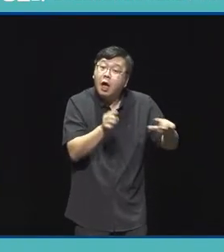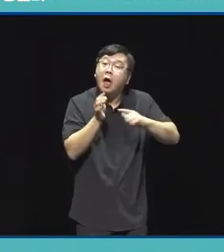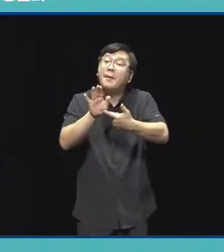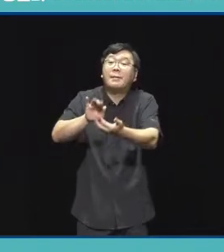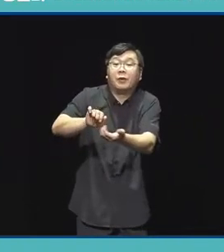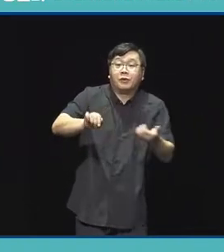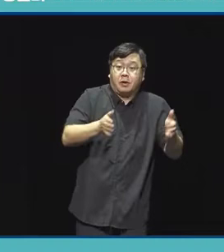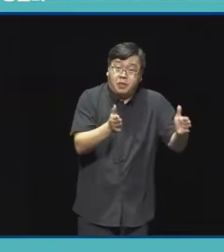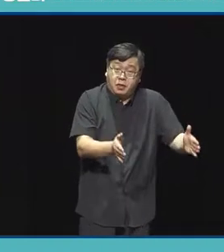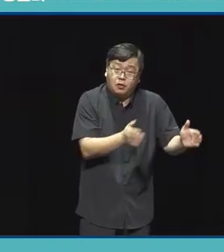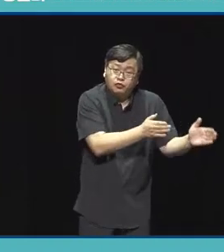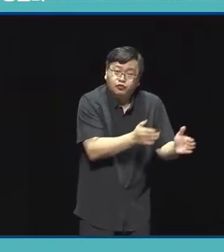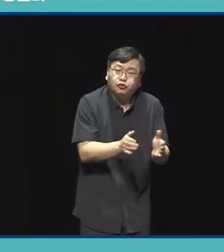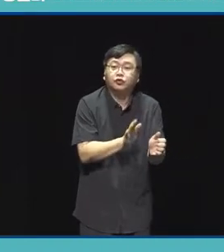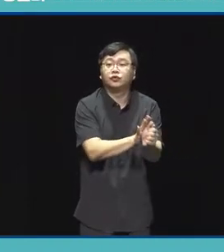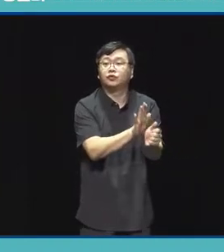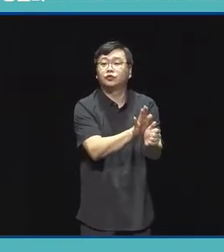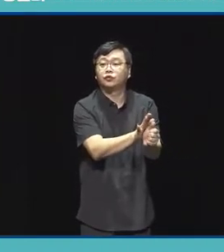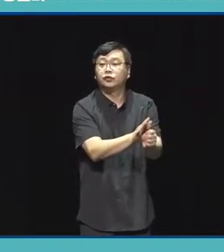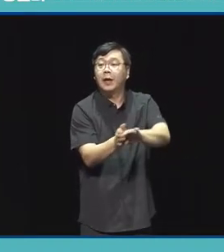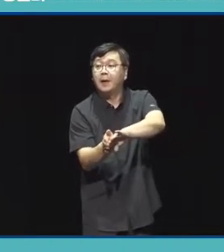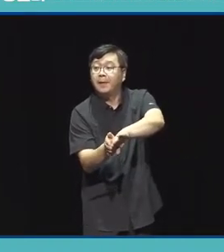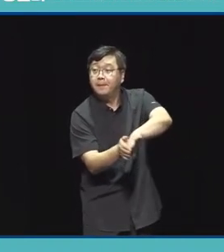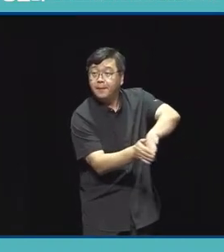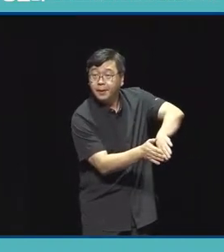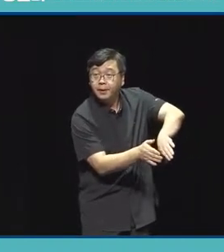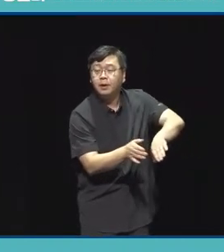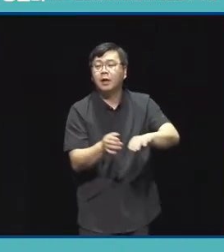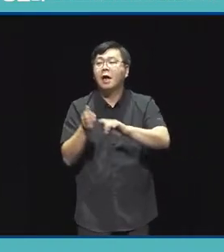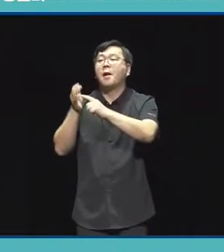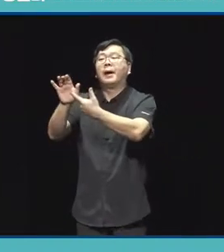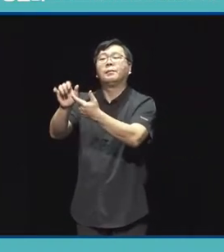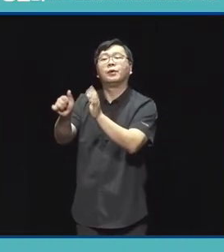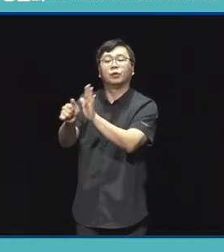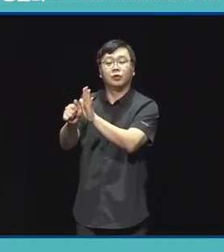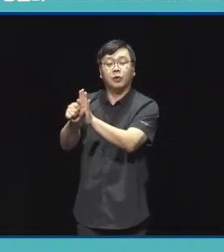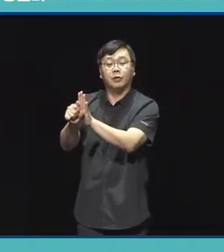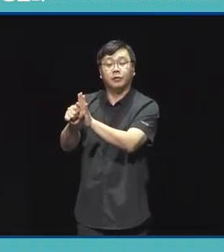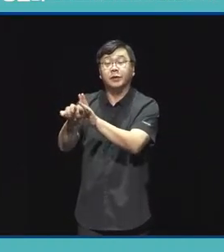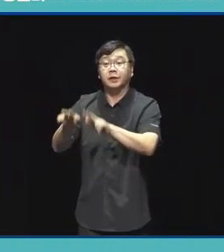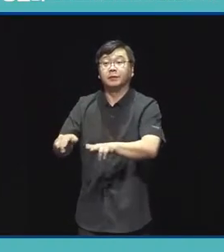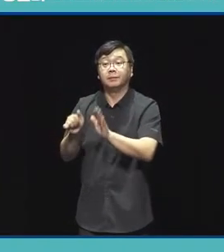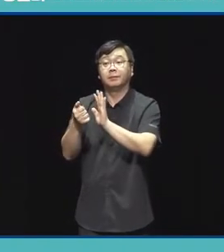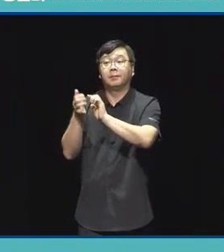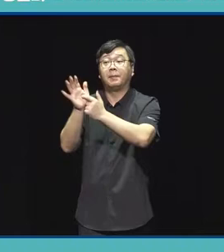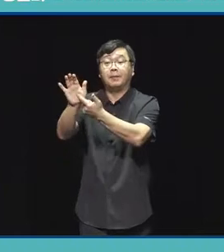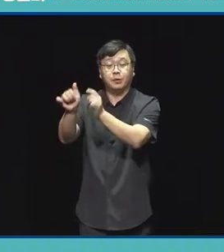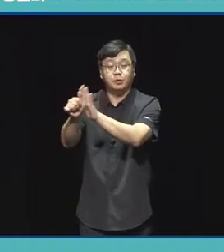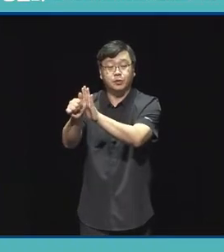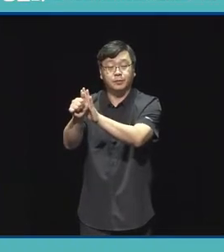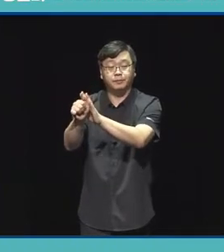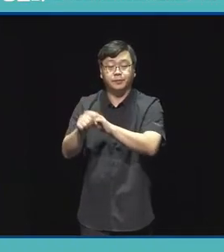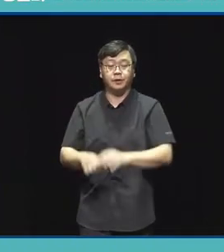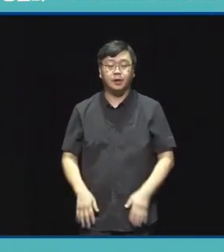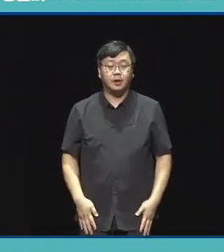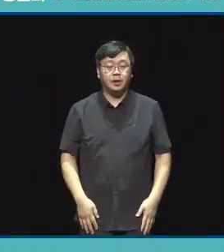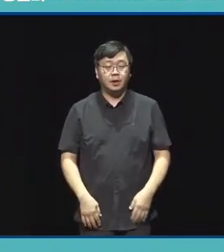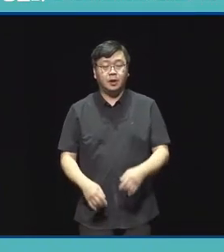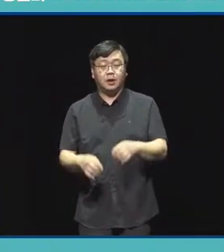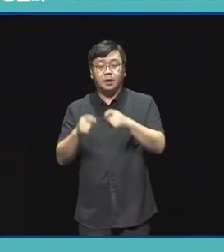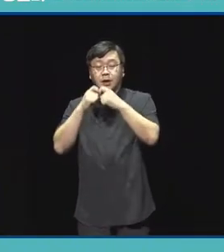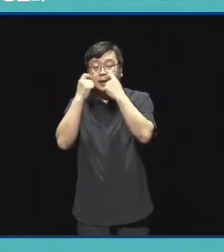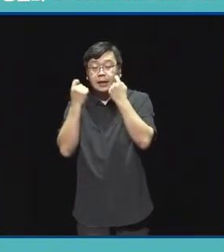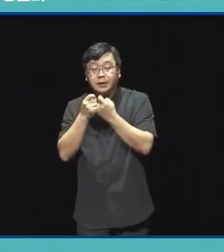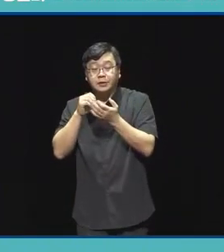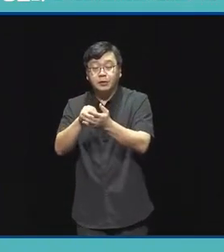되는 사업을 지원하고 있다는 게이 창작의 발표 지원이 되겠고요. 개별 지원 사업 지원 규모 보시면 지금 1,000만 원에서